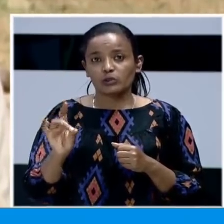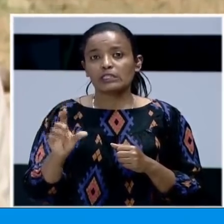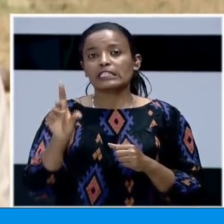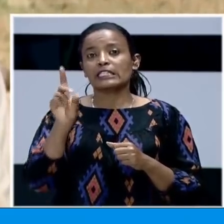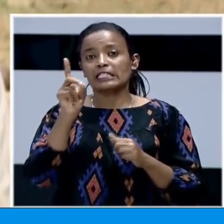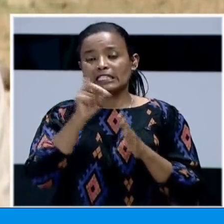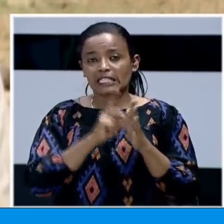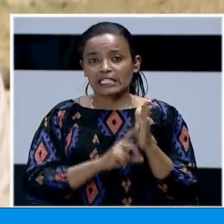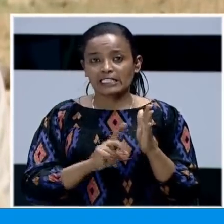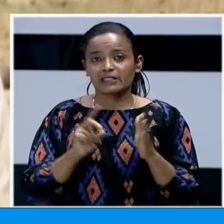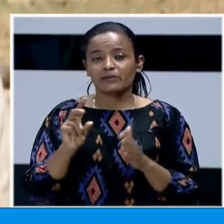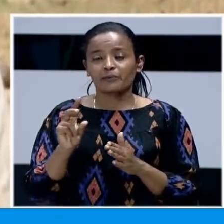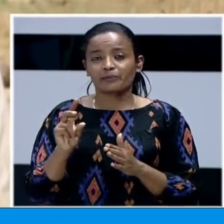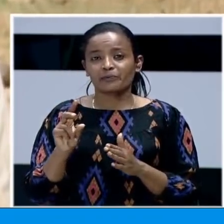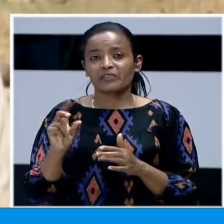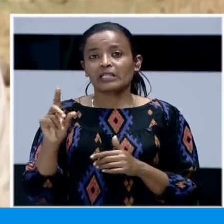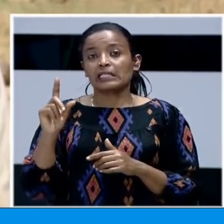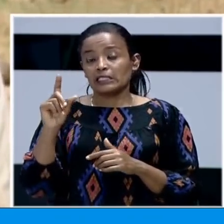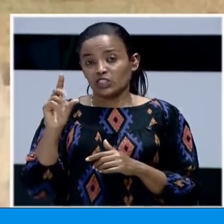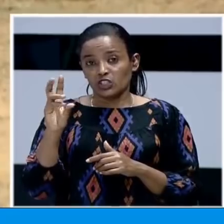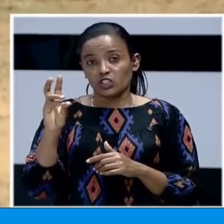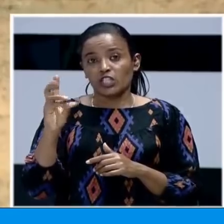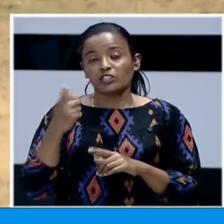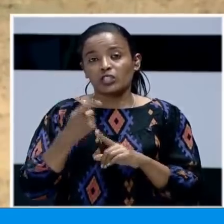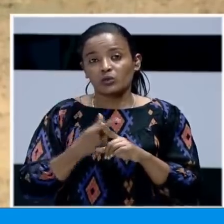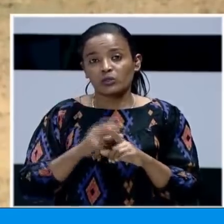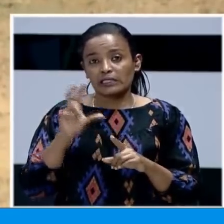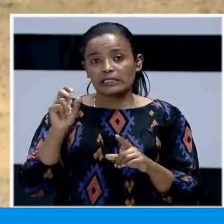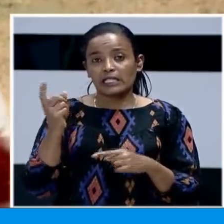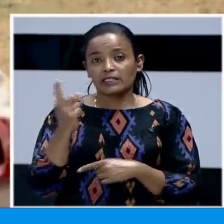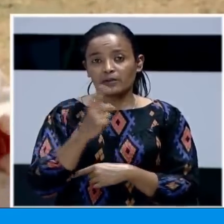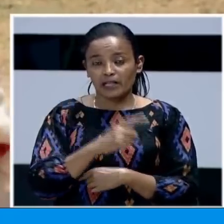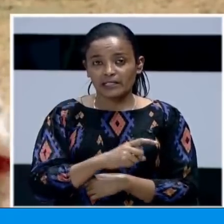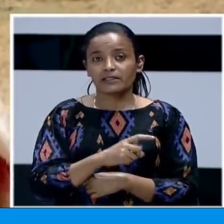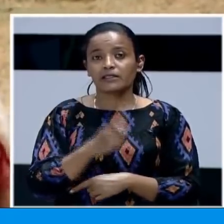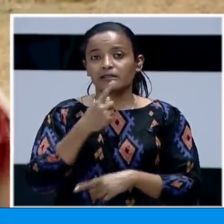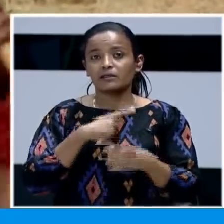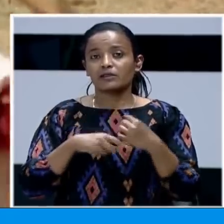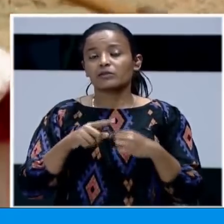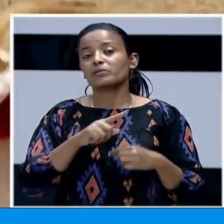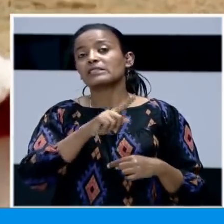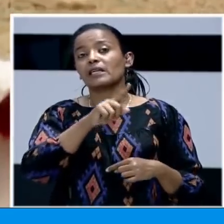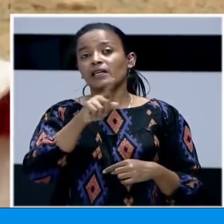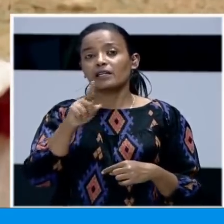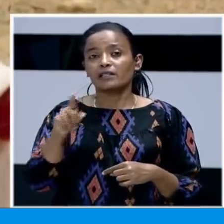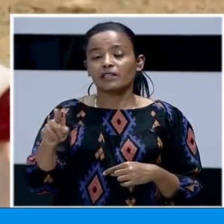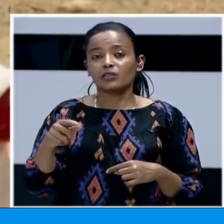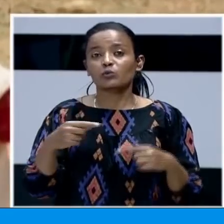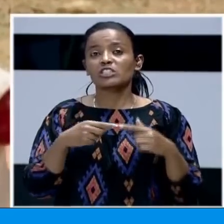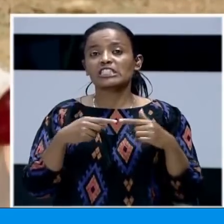የካቲት 30 ማልካ ቻርሻ ወርህ ማለት በዚያ ምን መጸ በዚያ ያኔ ራታ ናይቶም